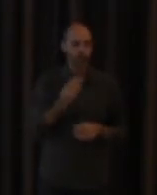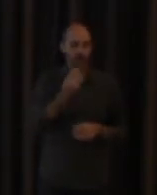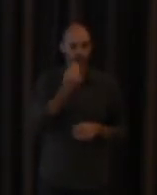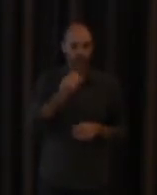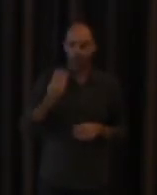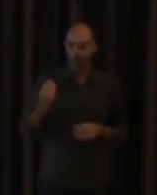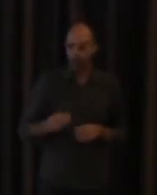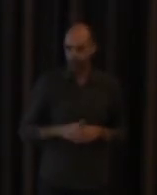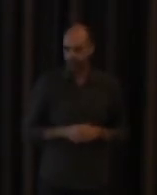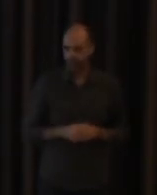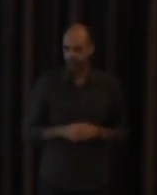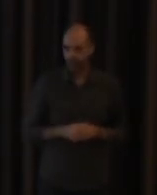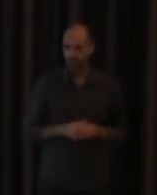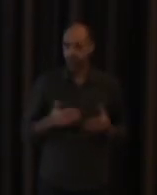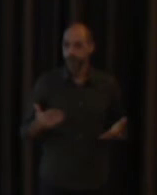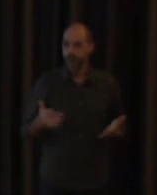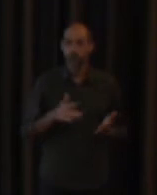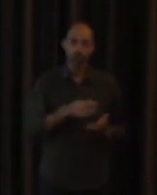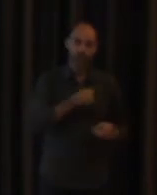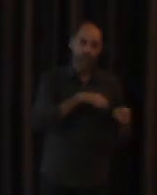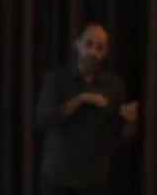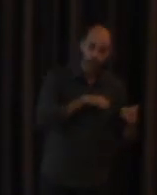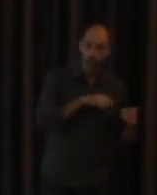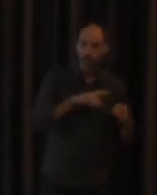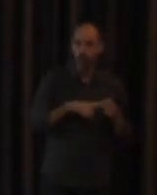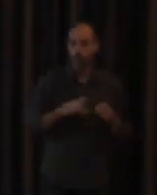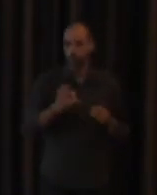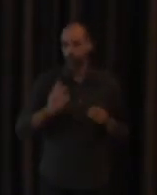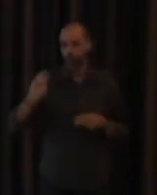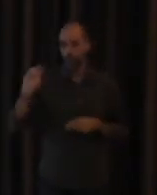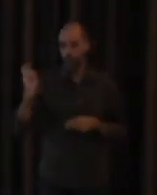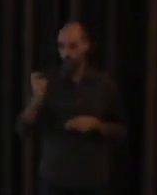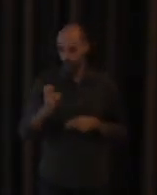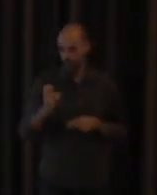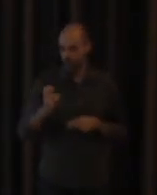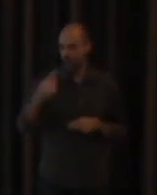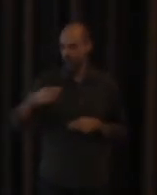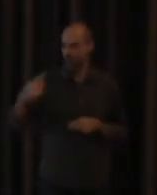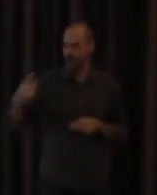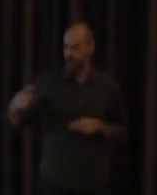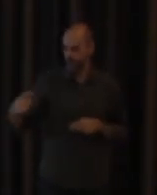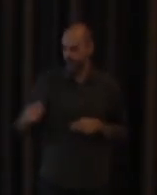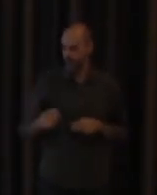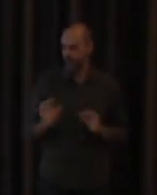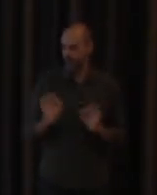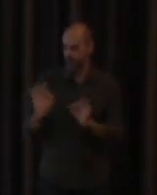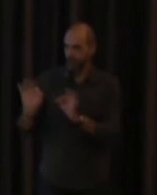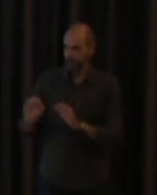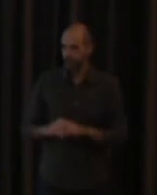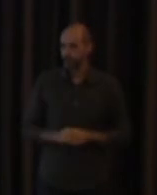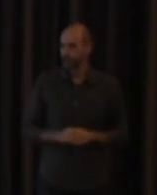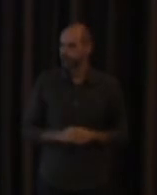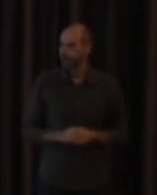per tant els trobem no només en espanyol, sinó també en altres llocs, de forma més o menys explícita i més o menys